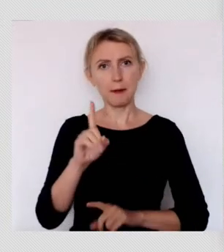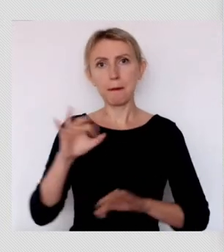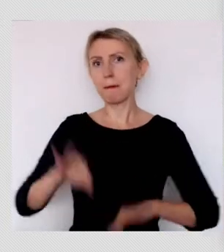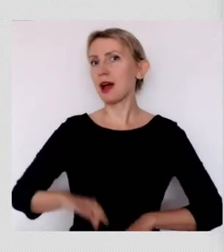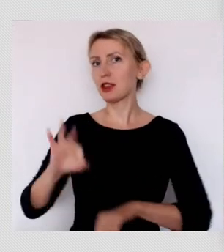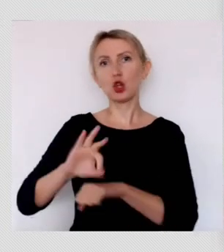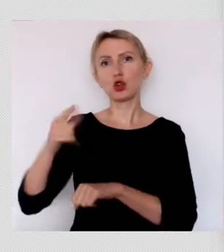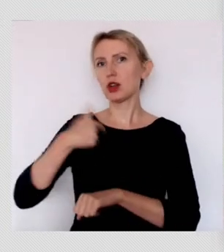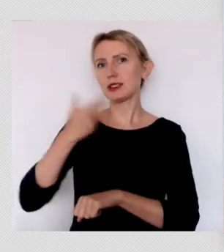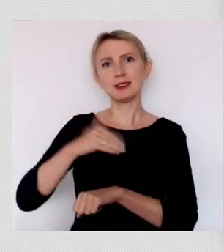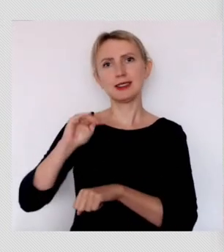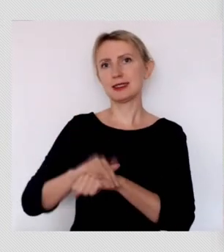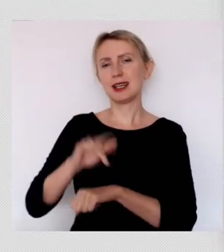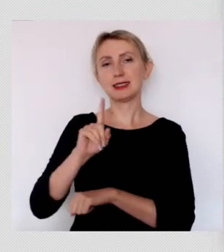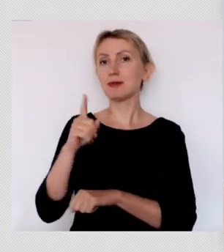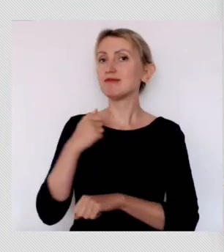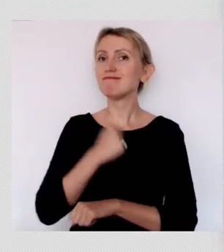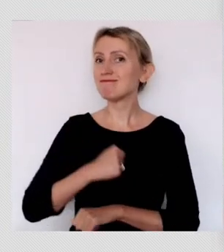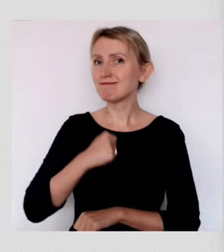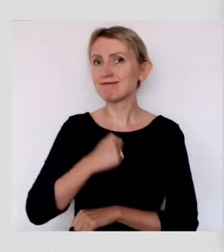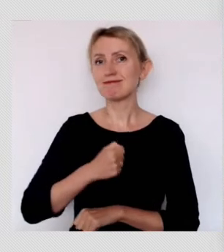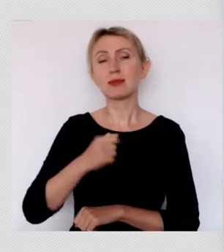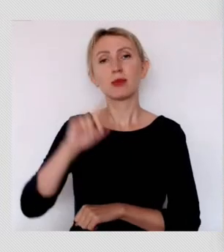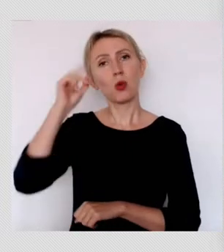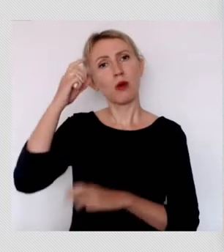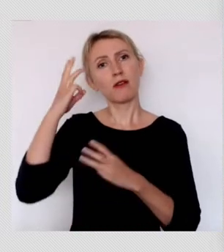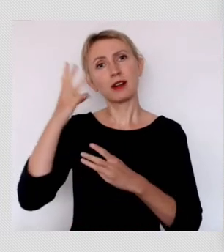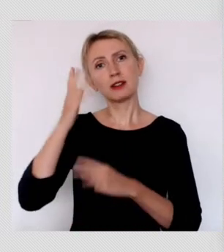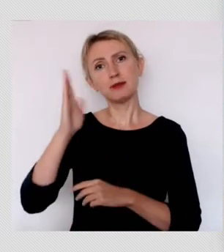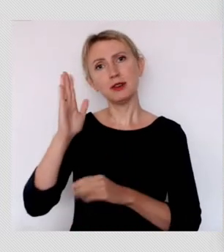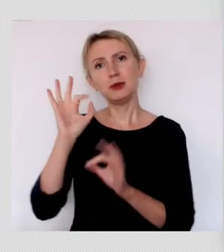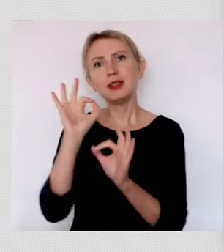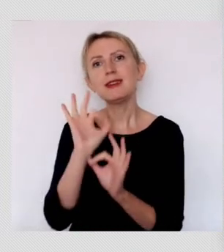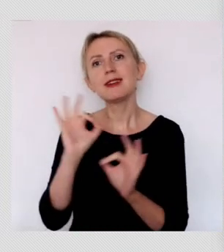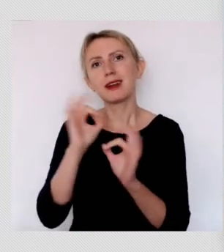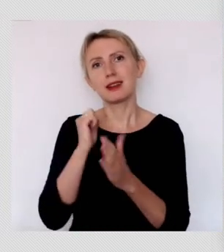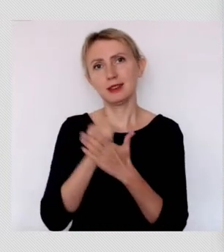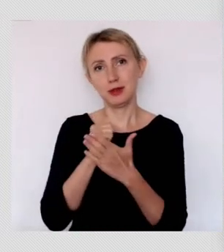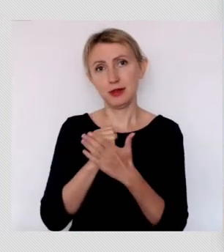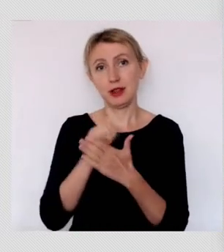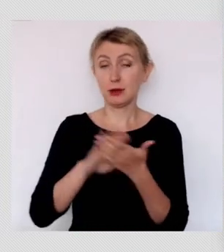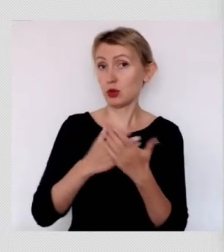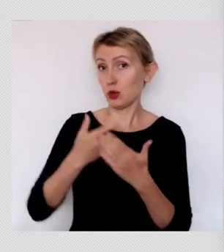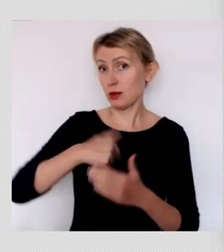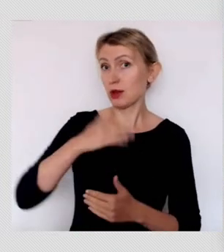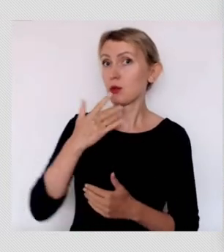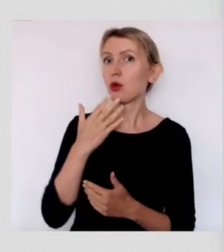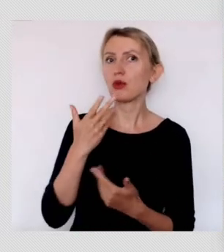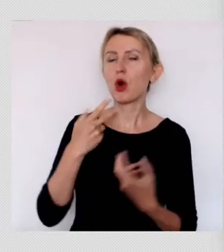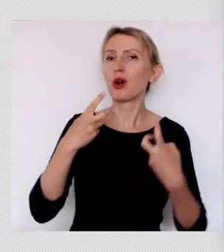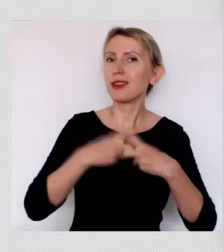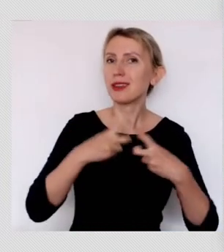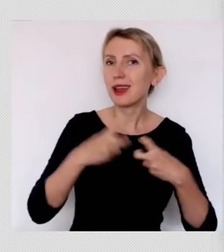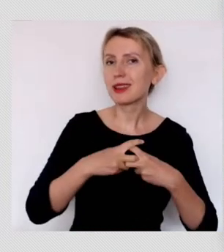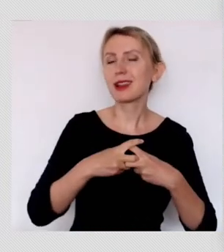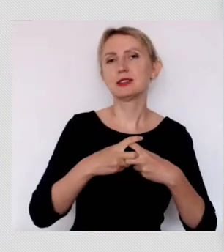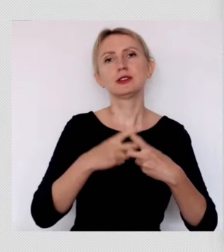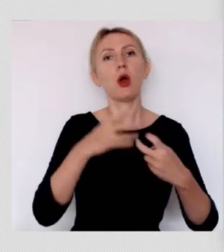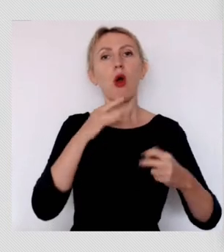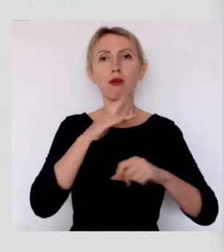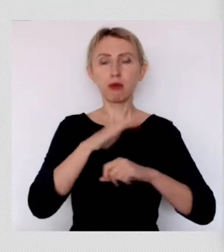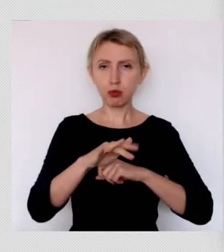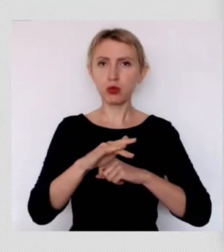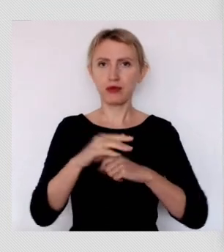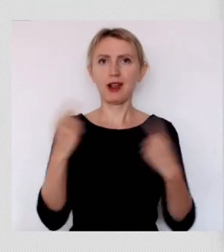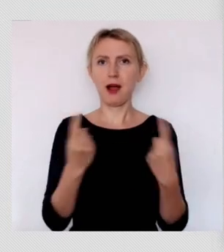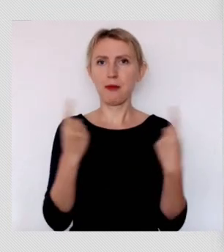nie zgadzam. Otóż niestety najważniejsze będą drobiazgi. Czyli jeżeli mówimy na przykład o internecie, o wpływie